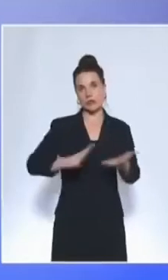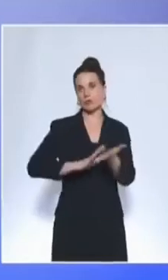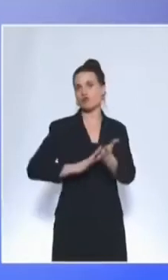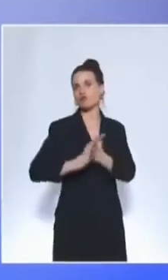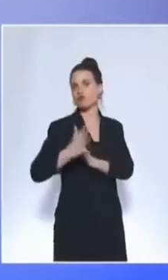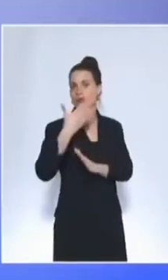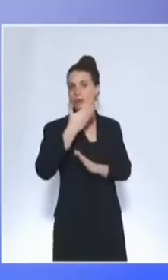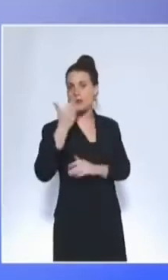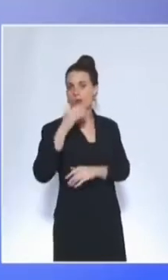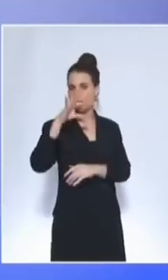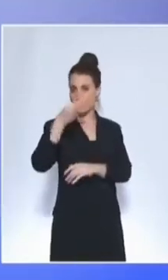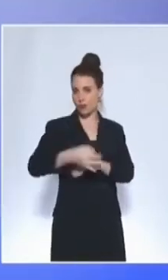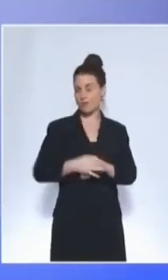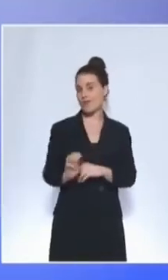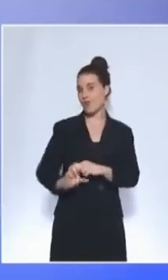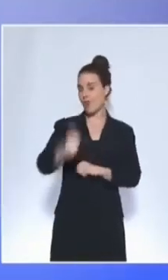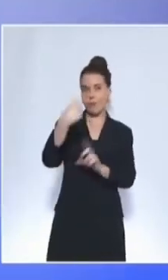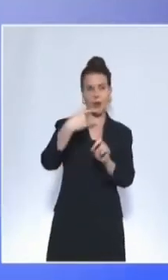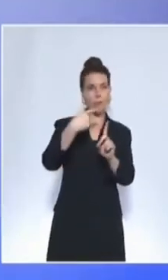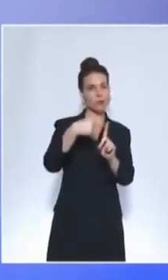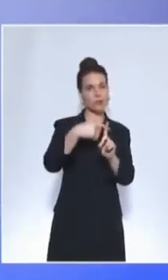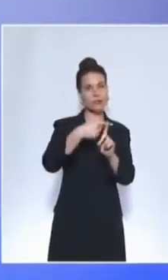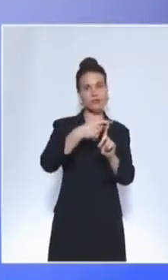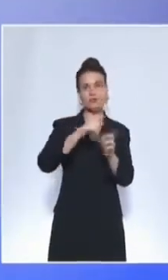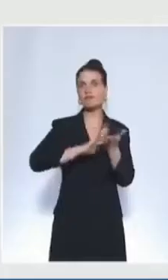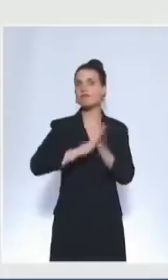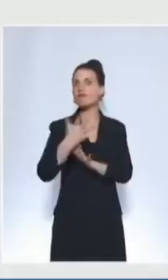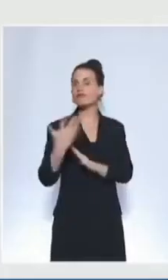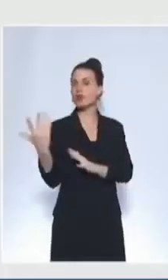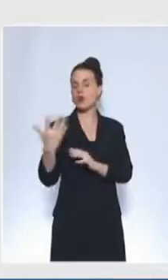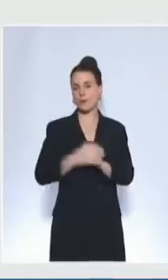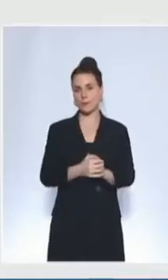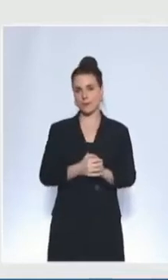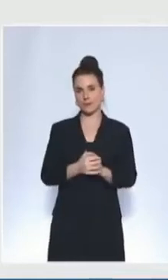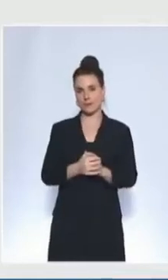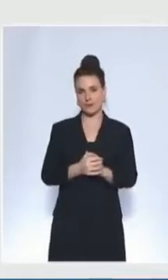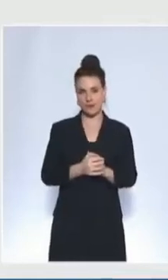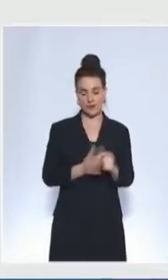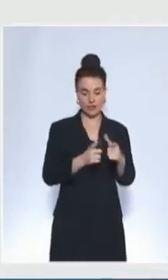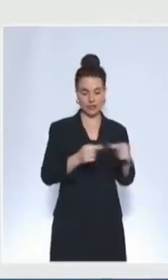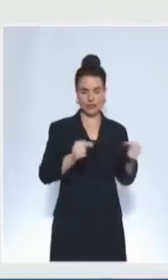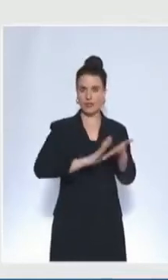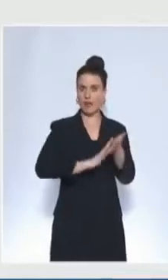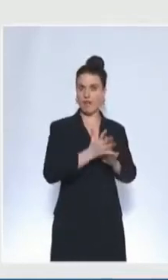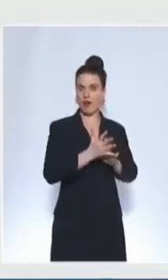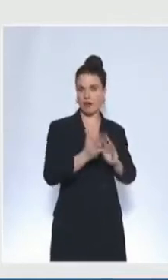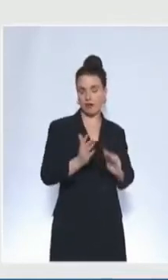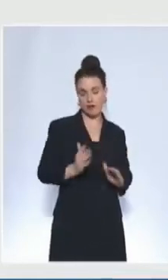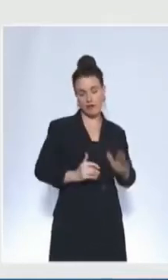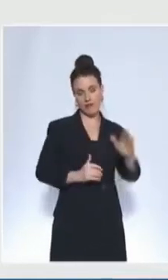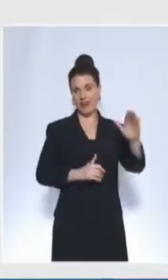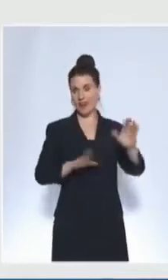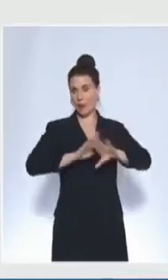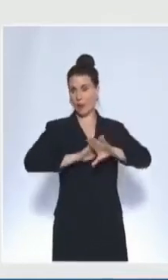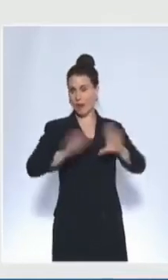la première évolution positive est que la vague liés aux variantes delta est partout en net